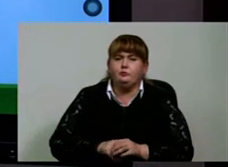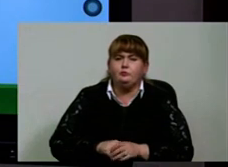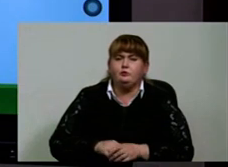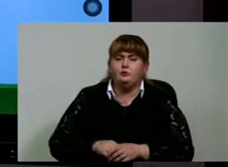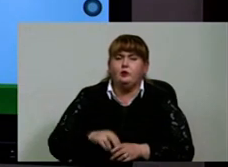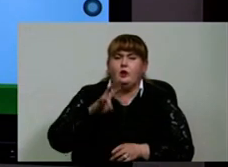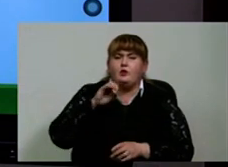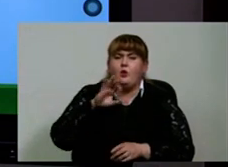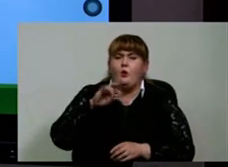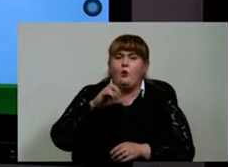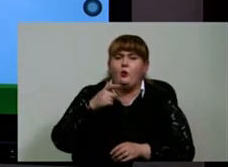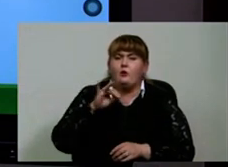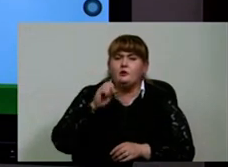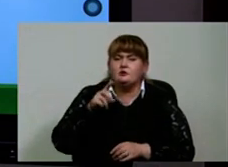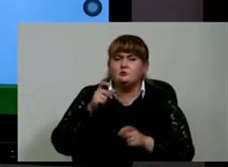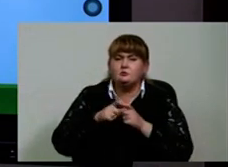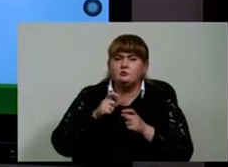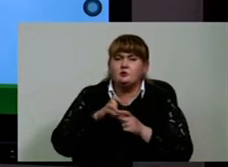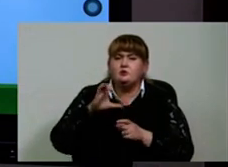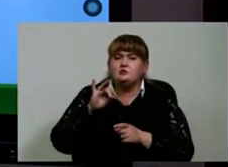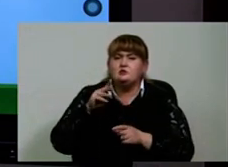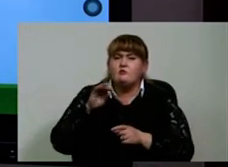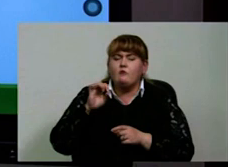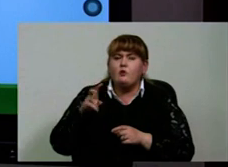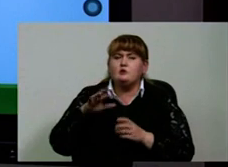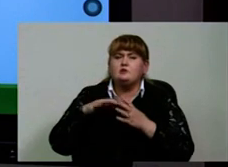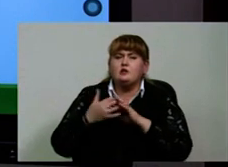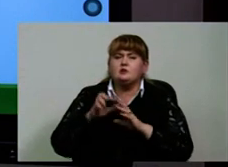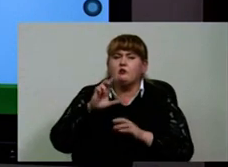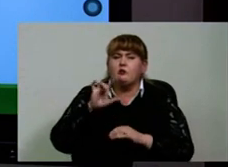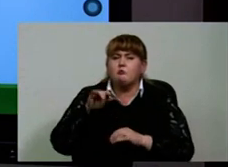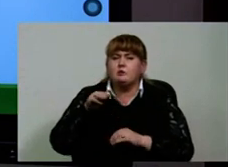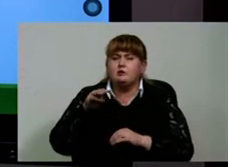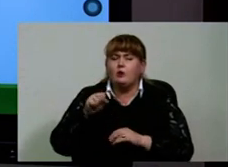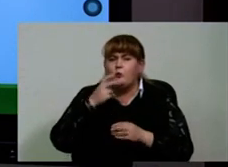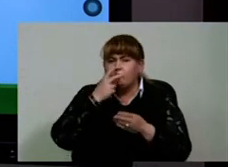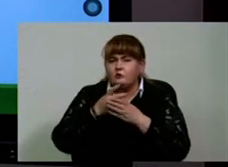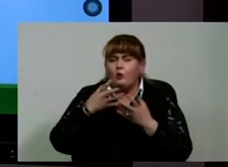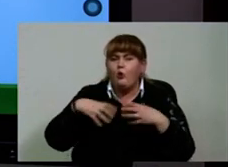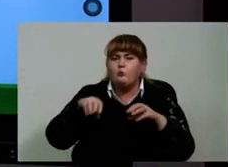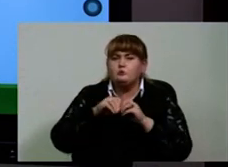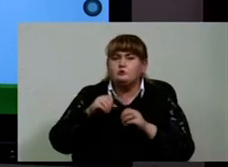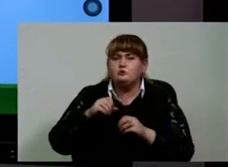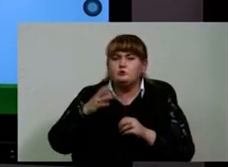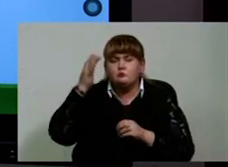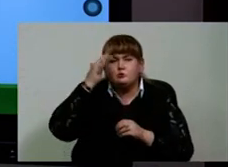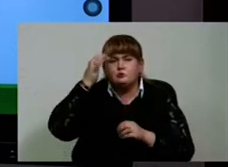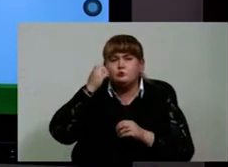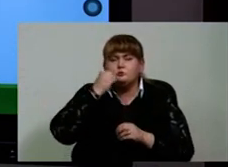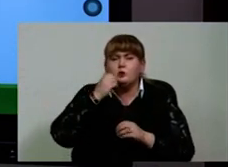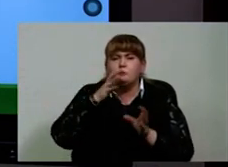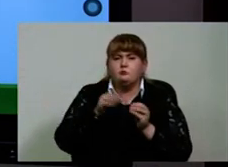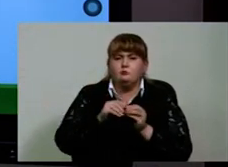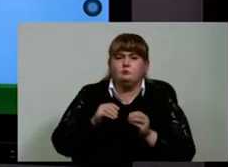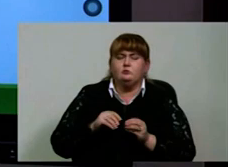Собирательный неологизм свинота для Шурки – символ всего сельского быта, мешающего увидеть общую с бабкой мечту –